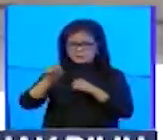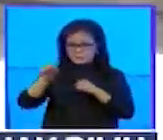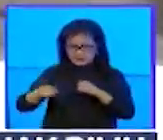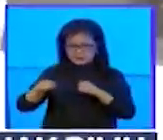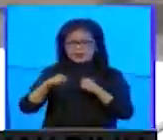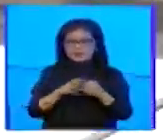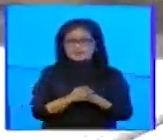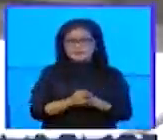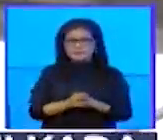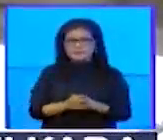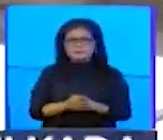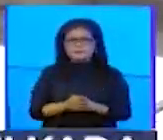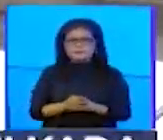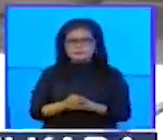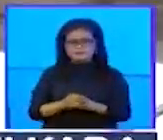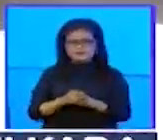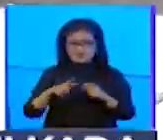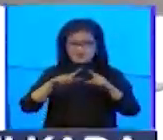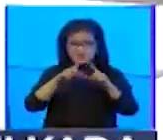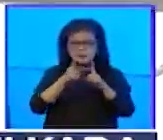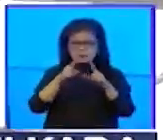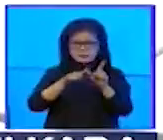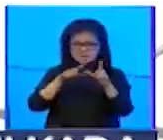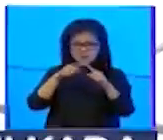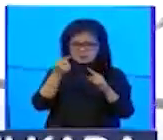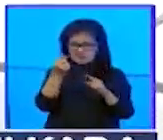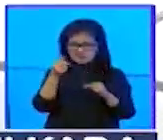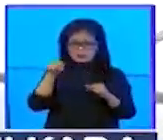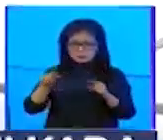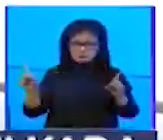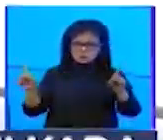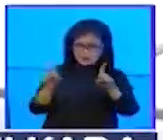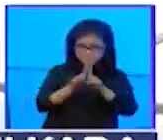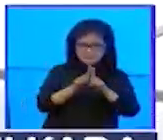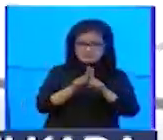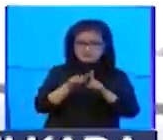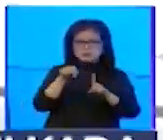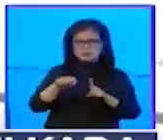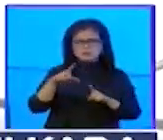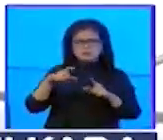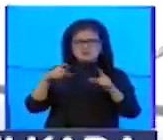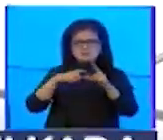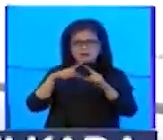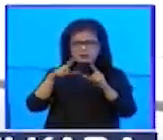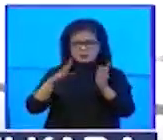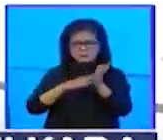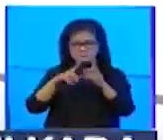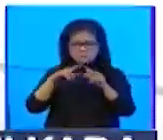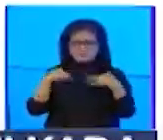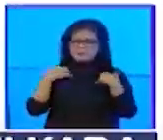Kepada awak media, Achiar yang berpasangan dengan Salman Al-Farizi berharap agar pelaksanaan pilkada di Kota Medan berjalan aman dan lancar tanpa